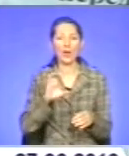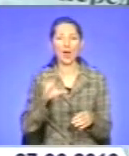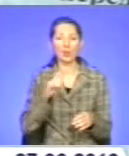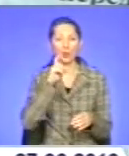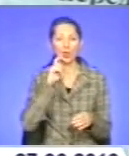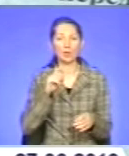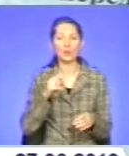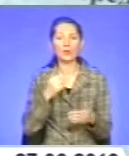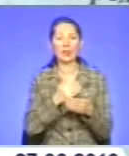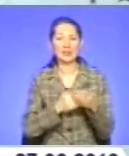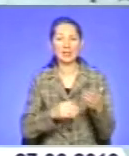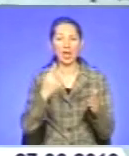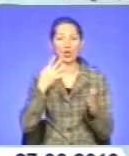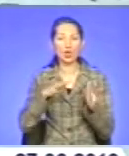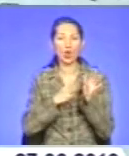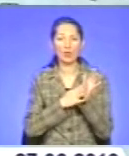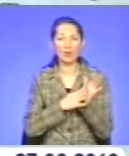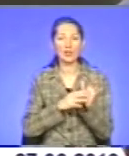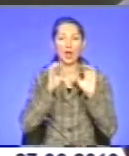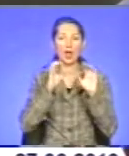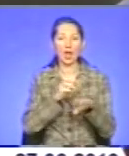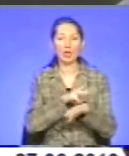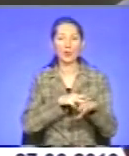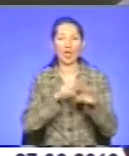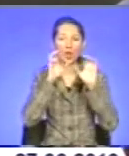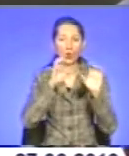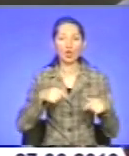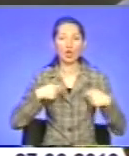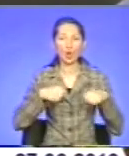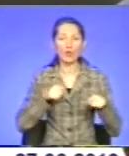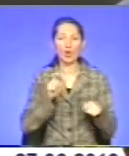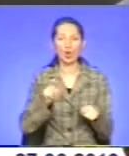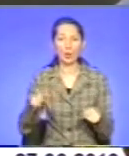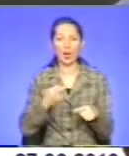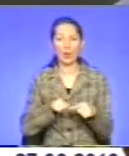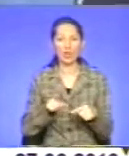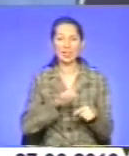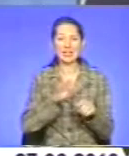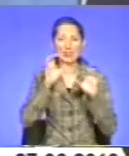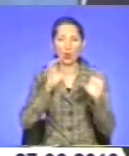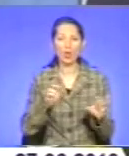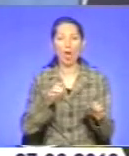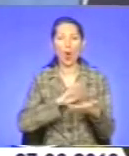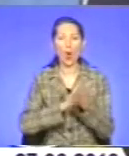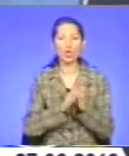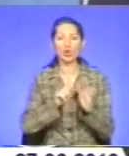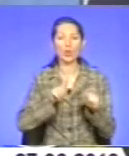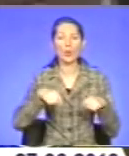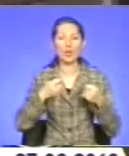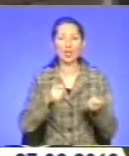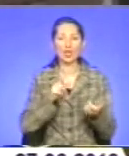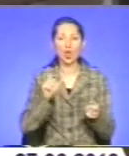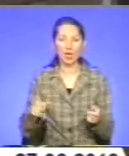Статтю 149 Кримінального кодексу України «Торгівля людьми або інша незаконна угода щодо передачі людини» слідчі обласного управління